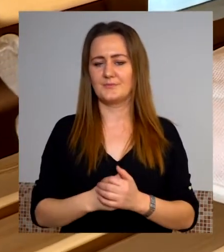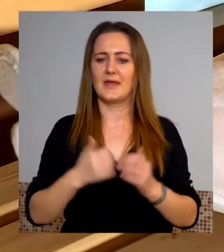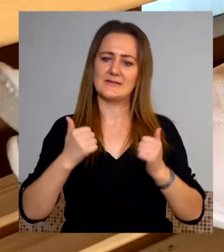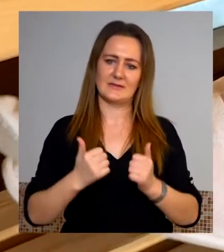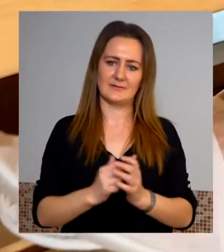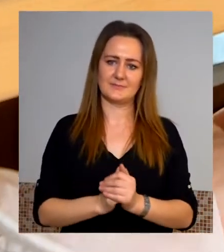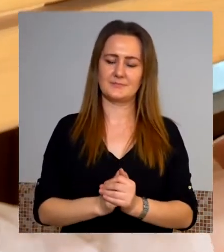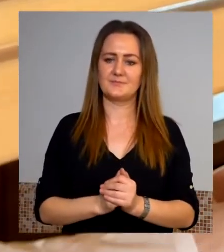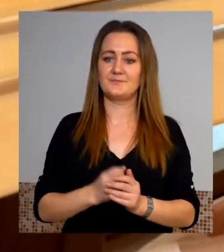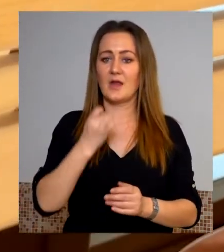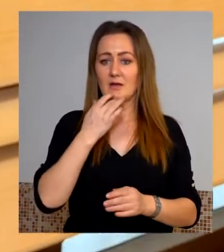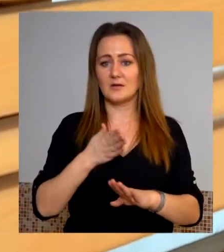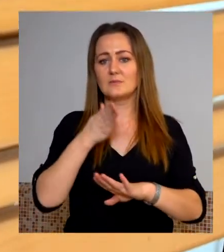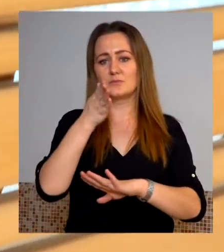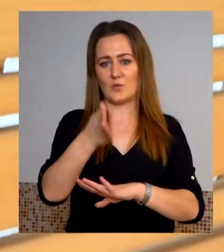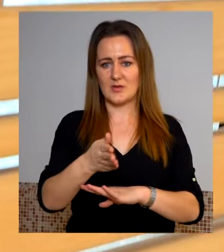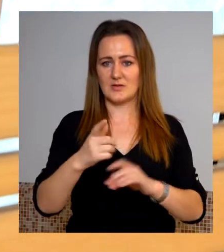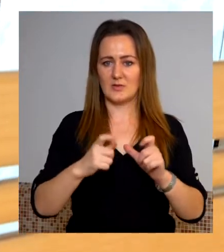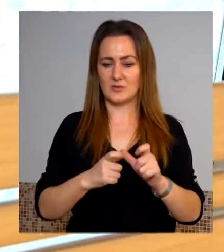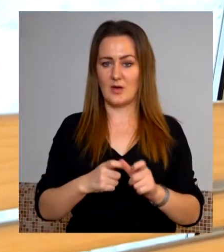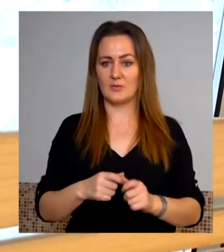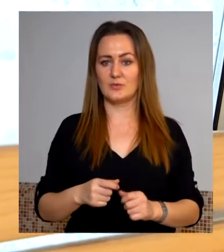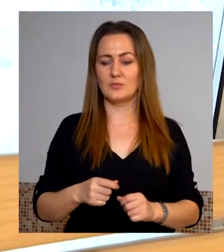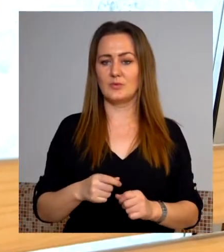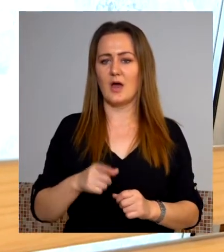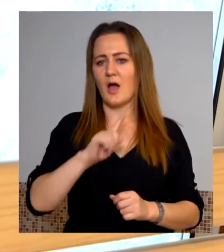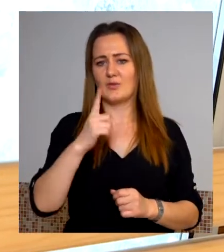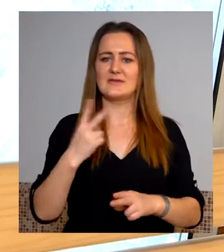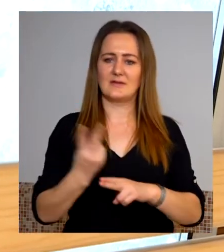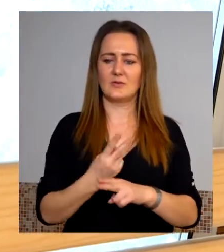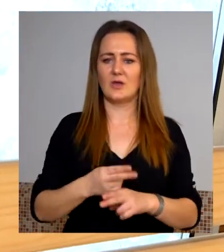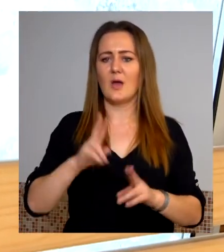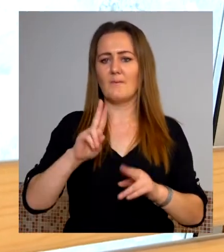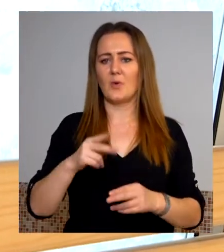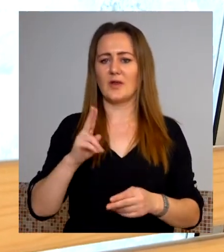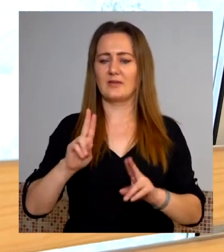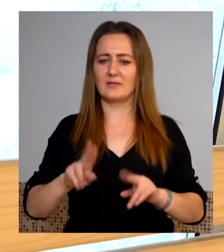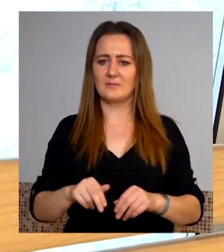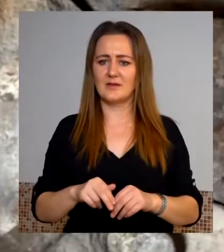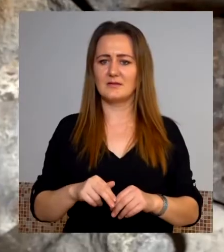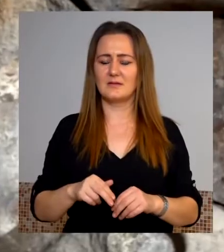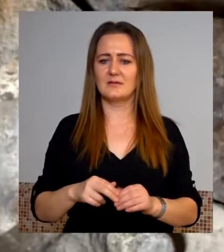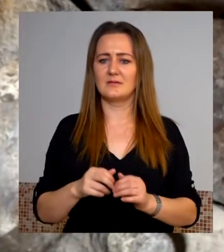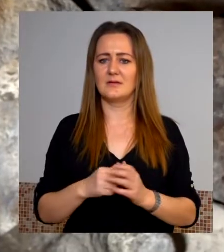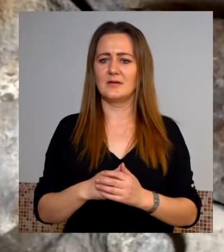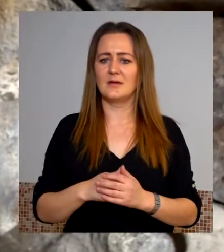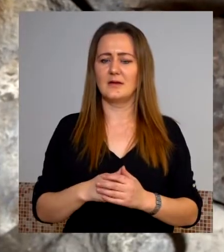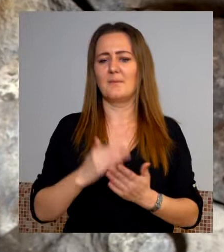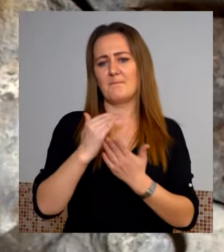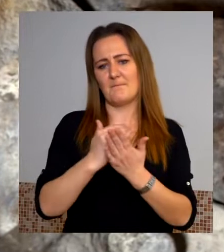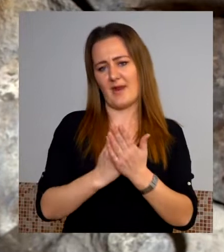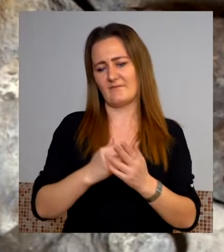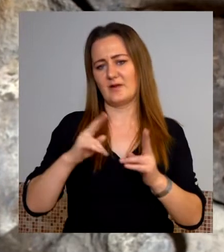sada, kada ulazite u saunu, pogotovo ako niste tome vični, morate imati u glavi da se trebaju poštivati